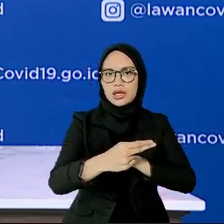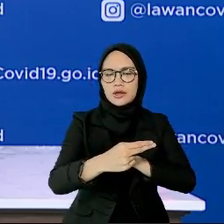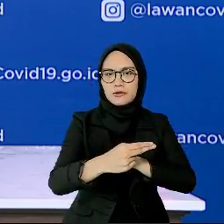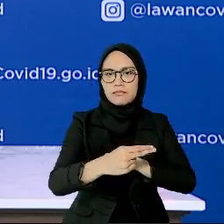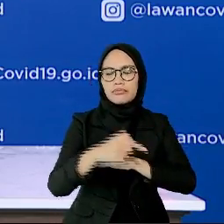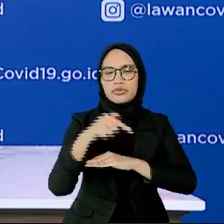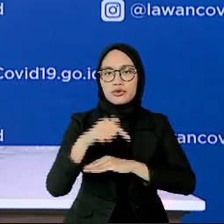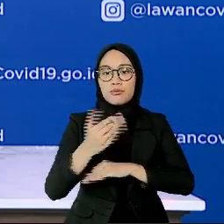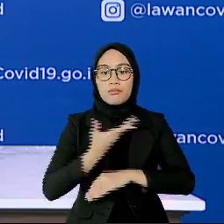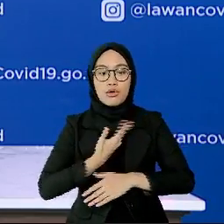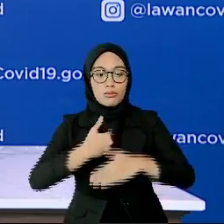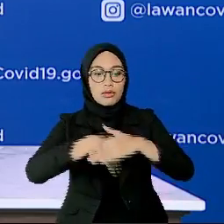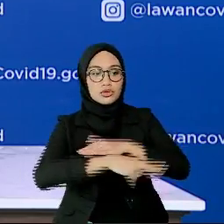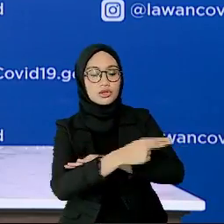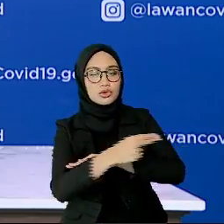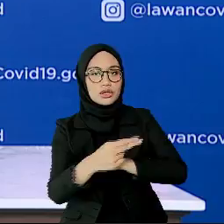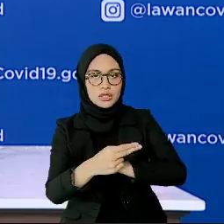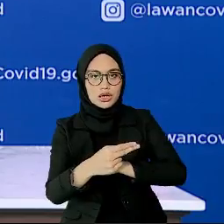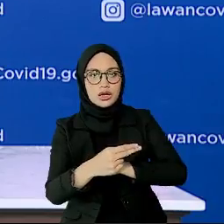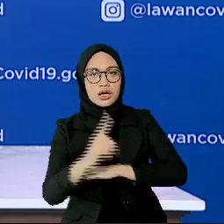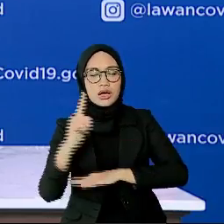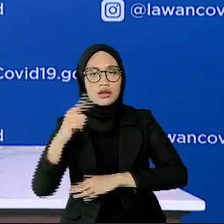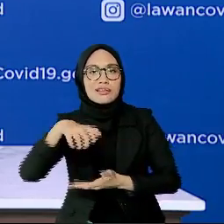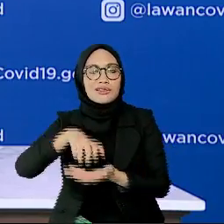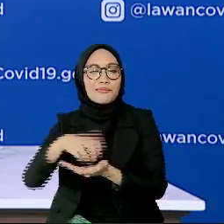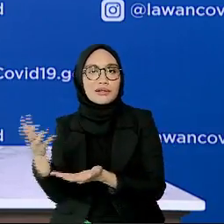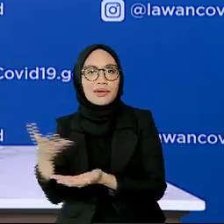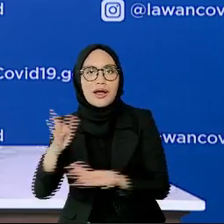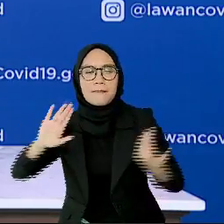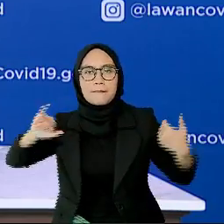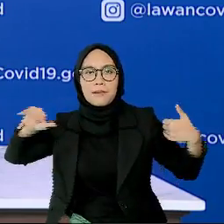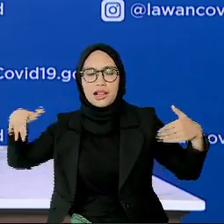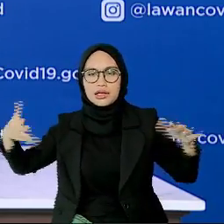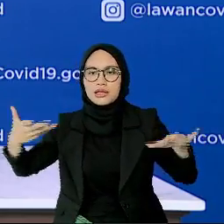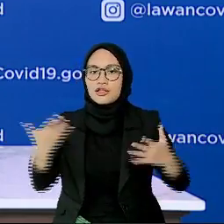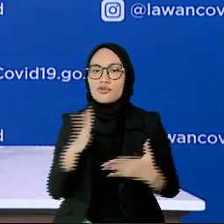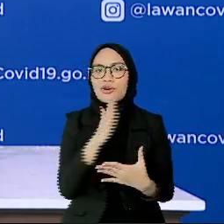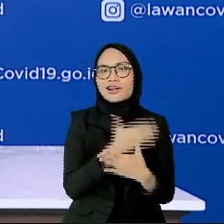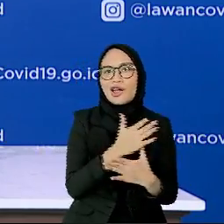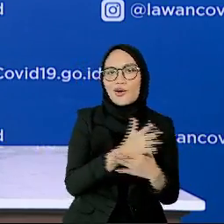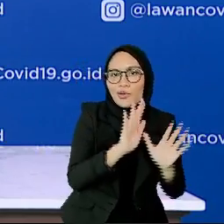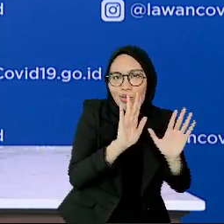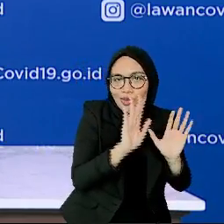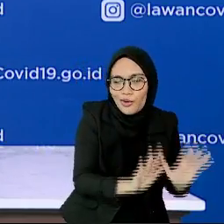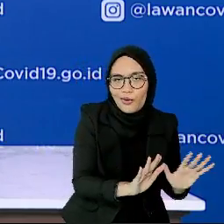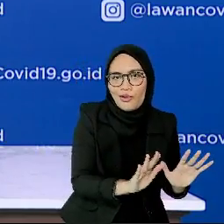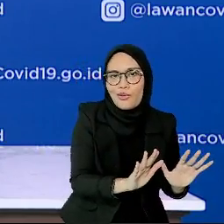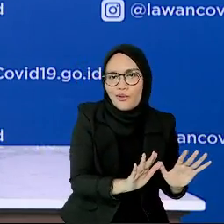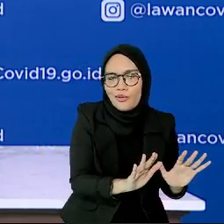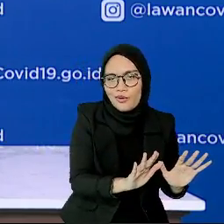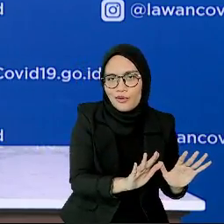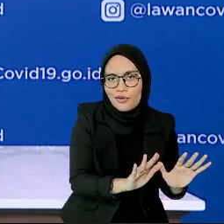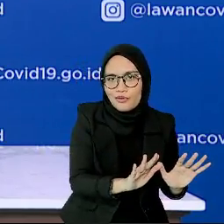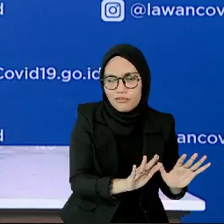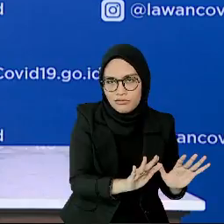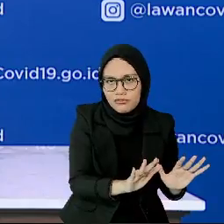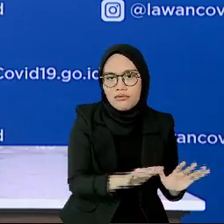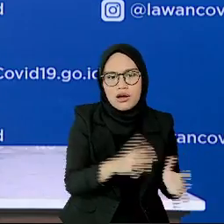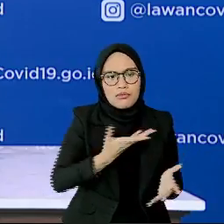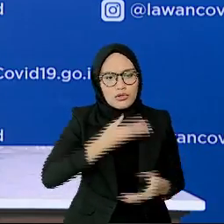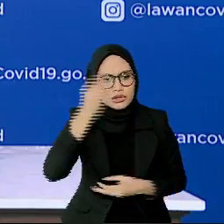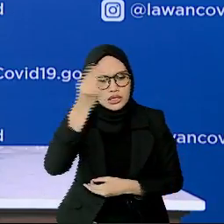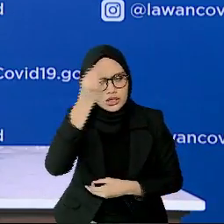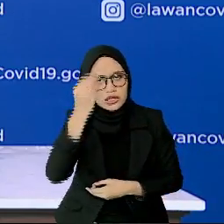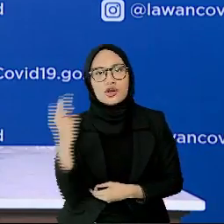boleh memasuki Indonesia dari Bandar Udara Provinsi Bali dan Kepulauan Riau saja untuk berwisata di dua provinsi